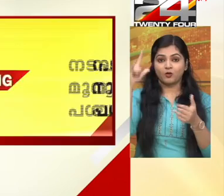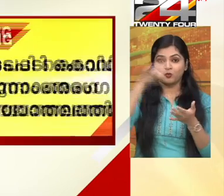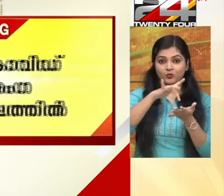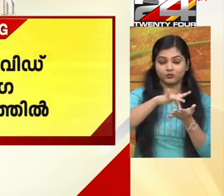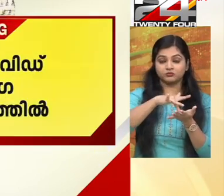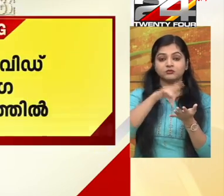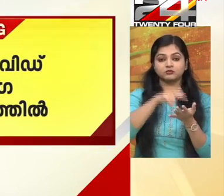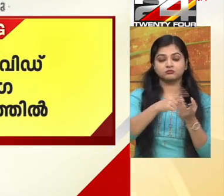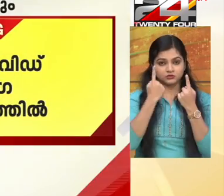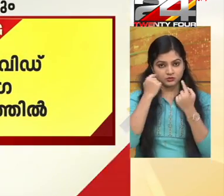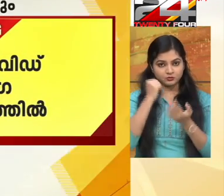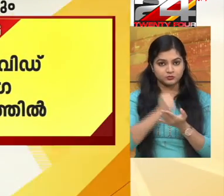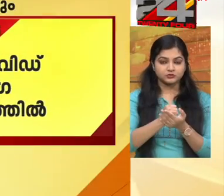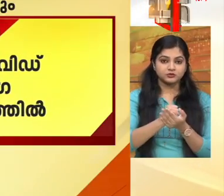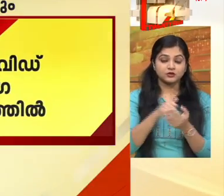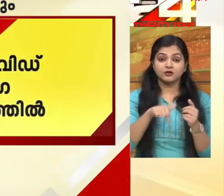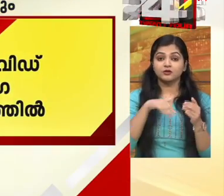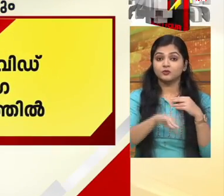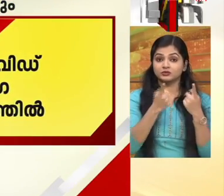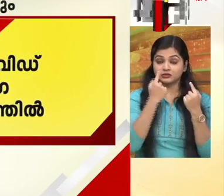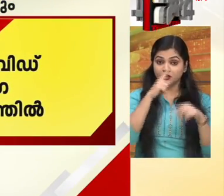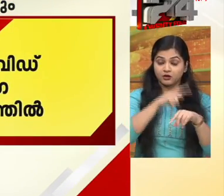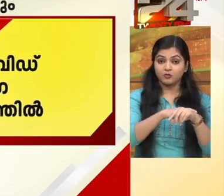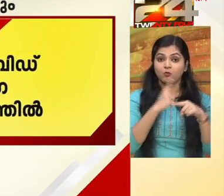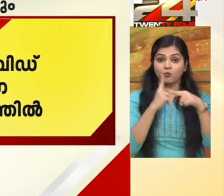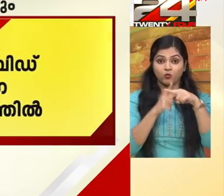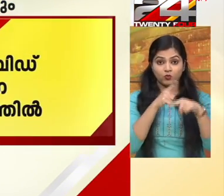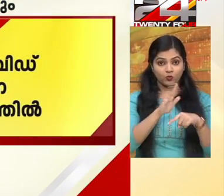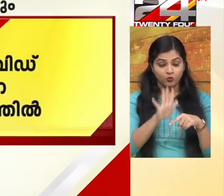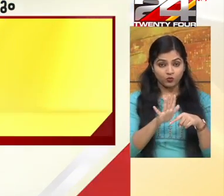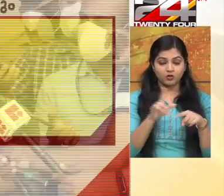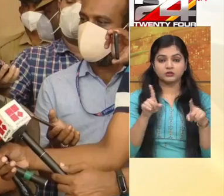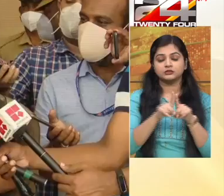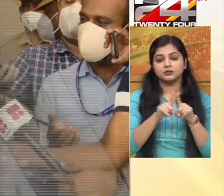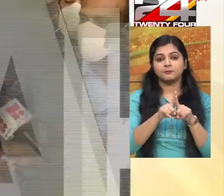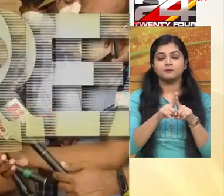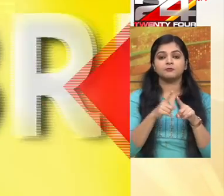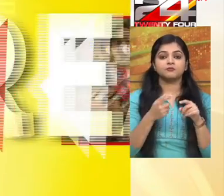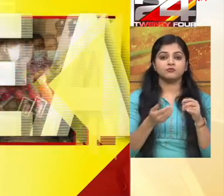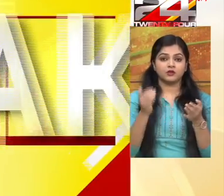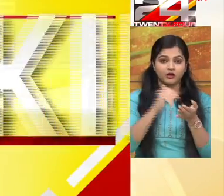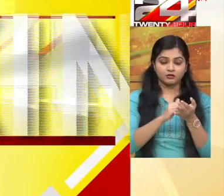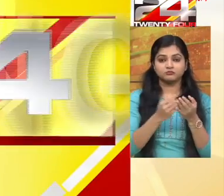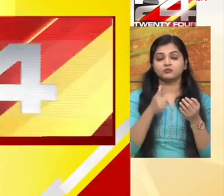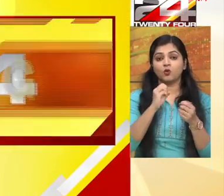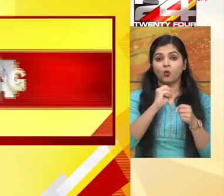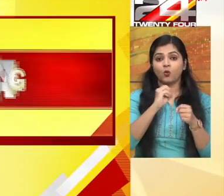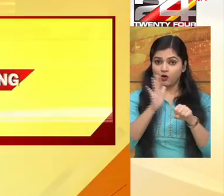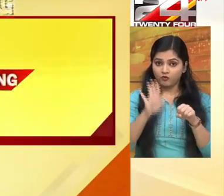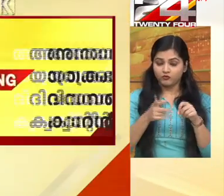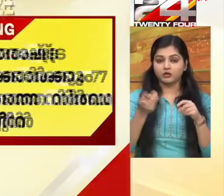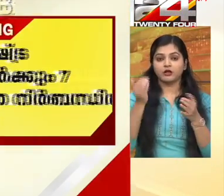പരിശോധനകളുണ്ട്. ആ പരിശോധനയിൽ പോസിറ്റീവ് ആണെങ്കിൽ അതിനനുസരിച്ചിട്ടുള്ള സാമ്പിൾ വീണ്ടും ജനിതക പരിശോധനയ്ക്ക് അയക്കും. ഒമിക്രോൺ